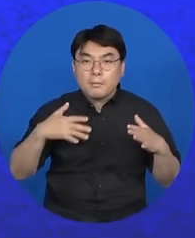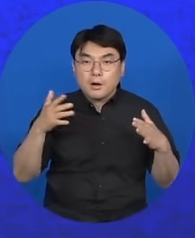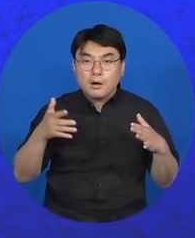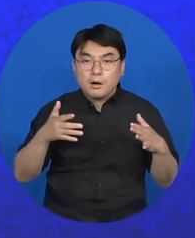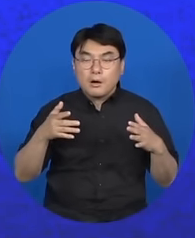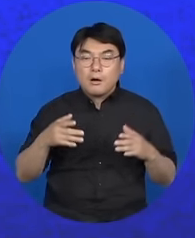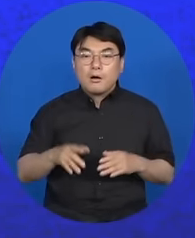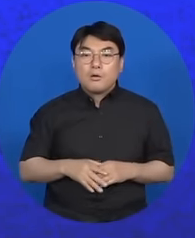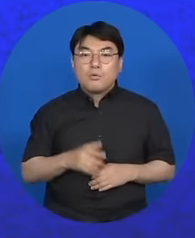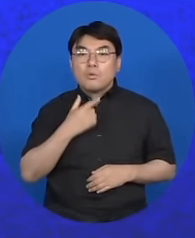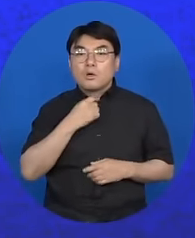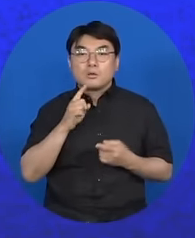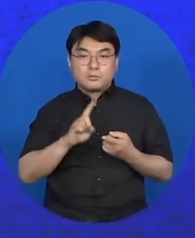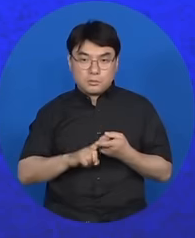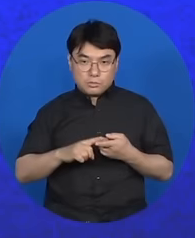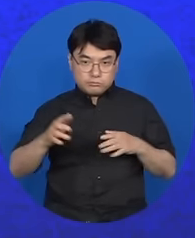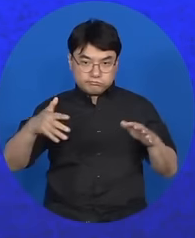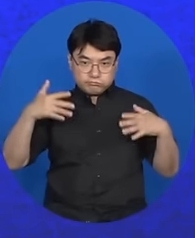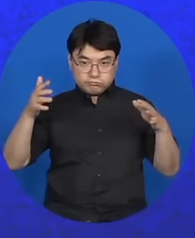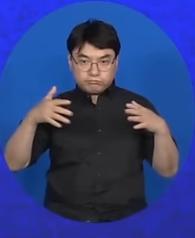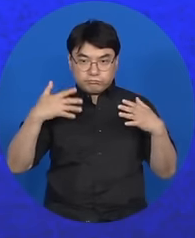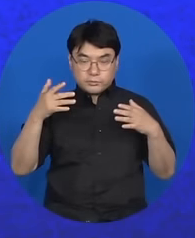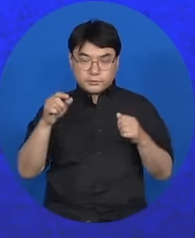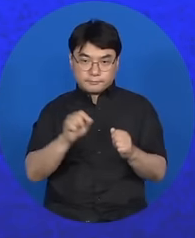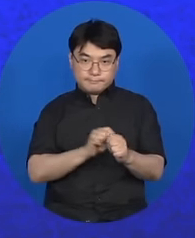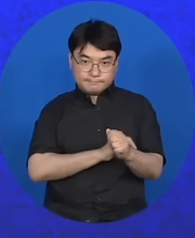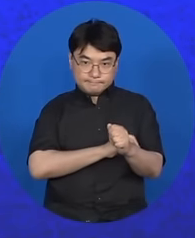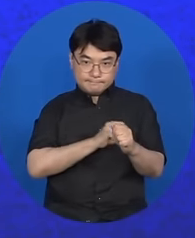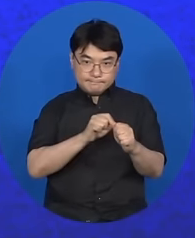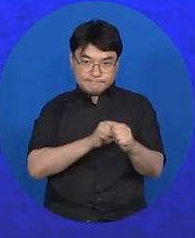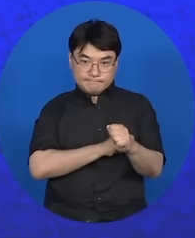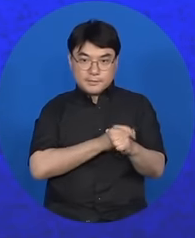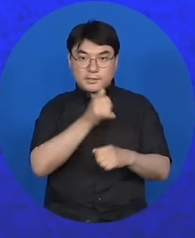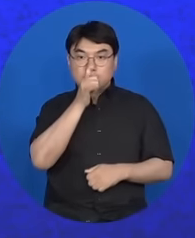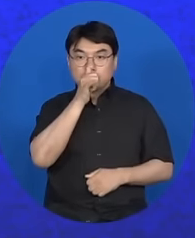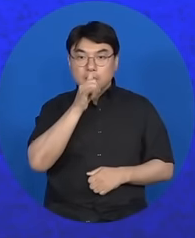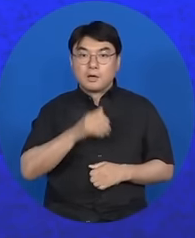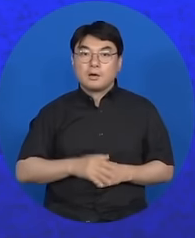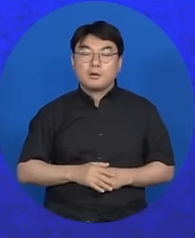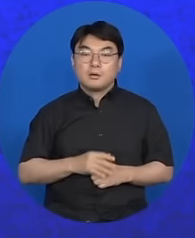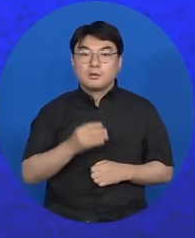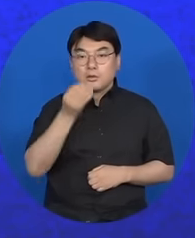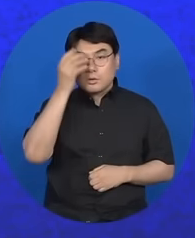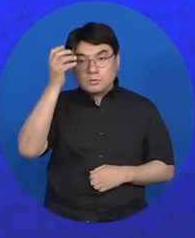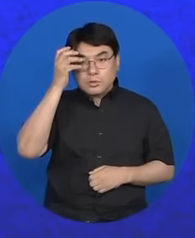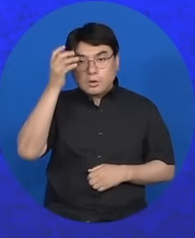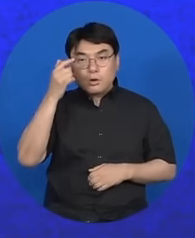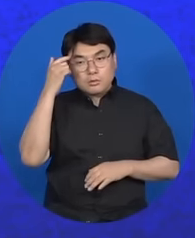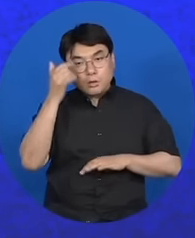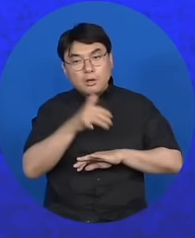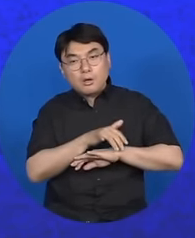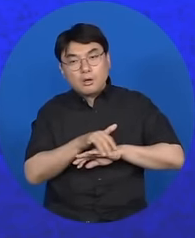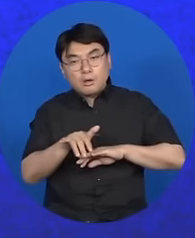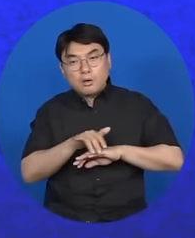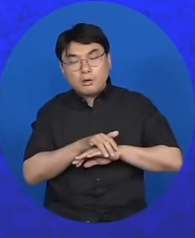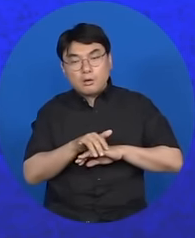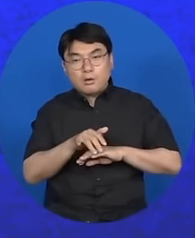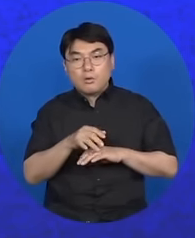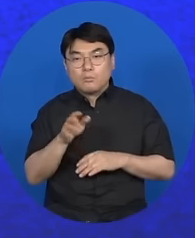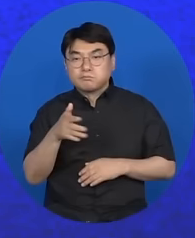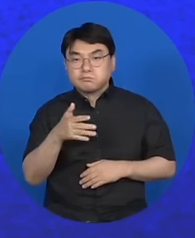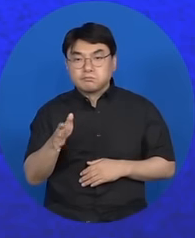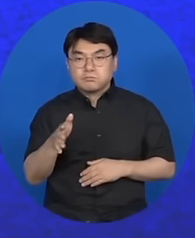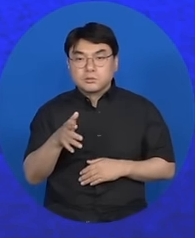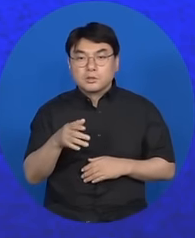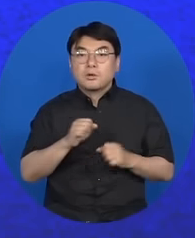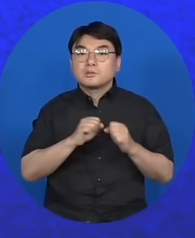대로 붙는 그런 특징을 갖고 있습니다. 그 말은 성령은 아무런 계획도 없이 무분별하게 역사하신다는